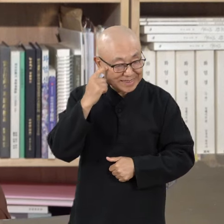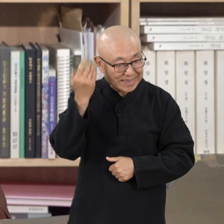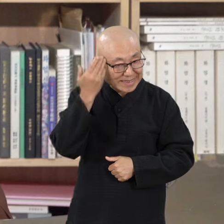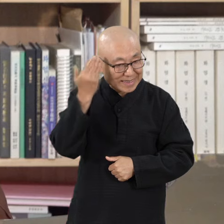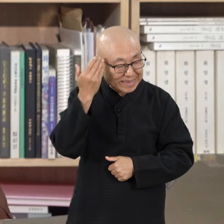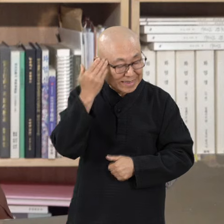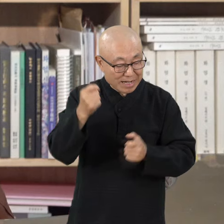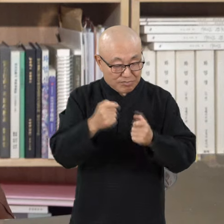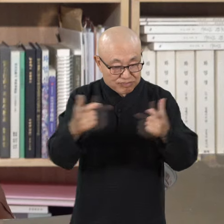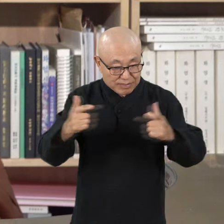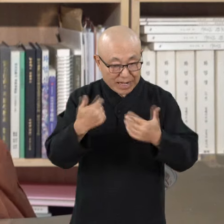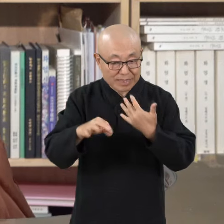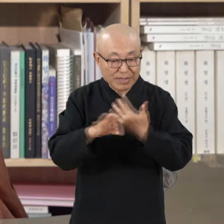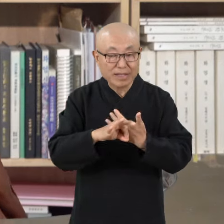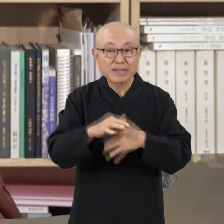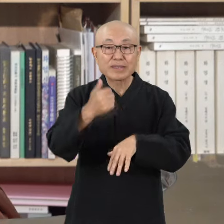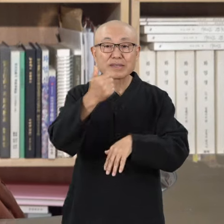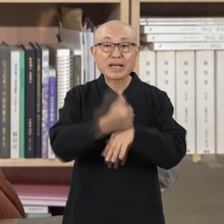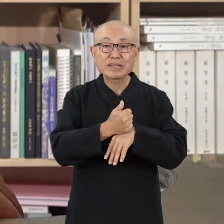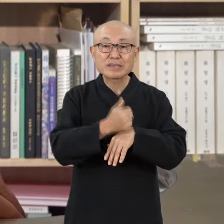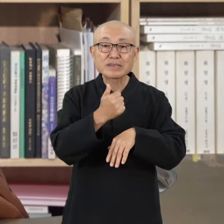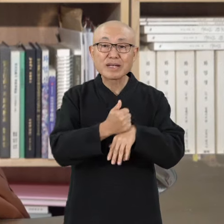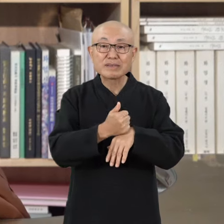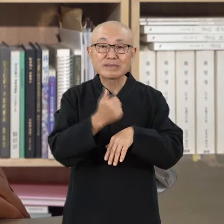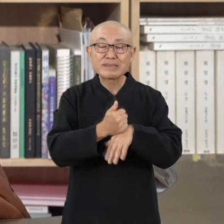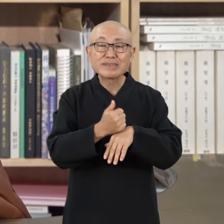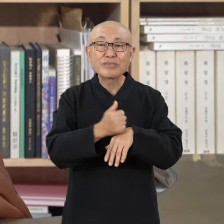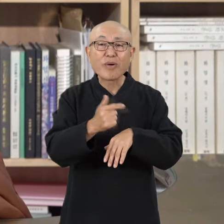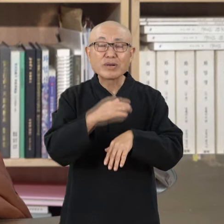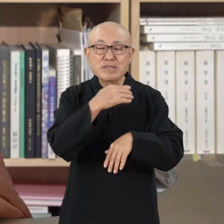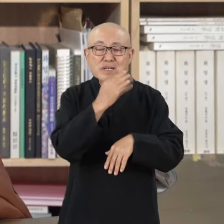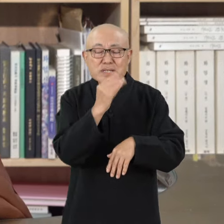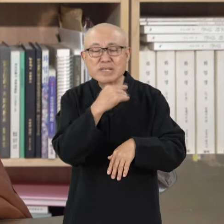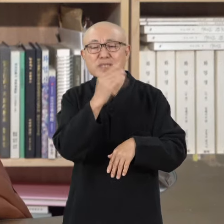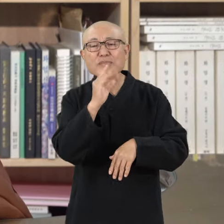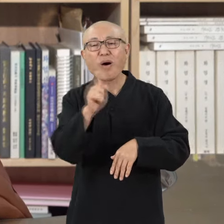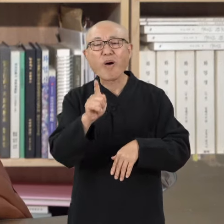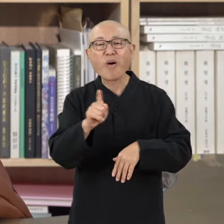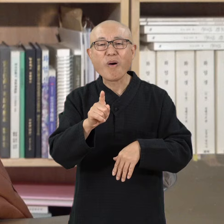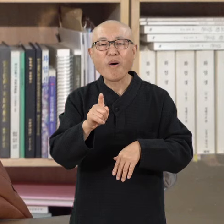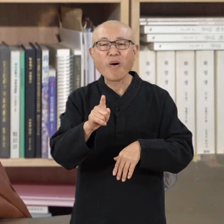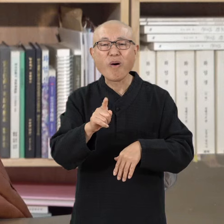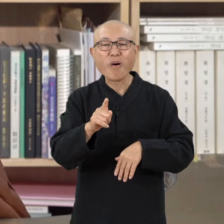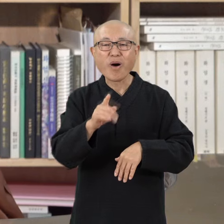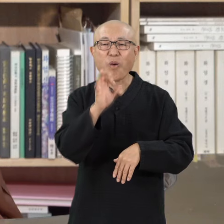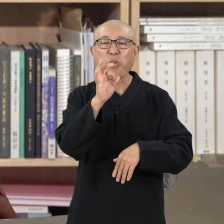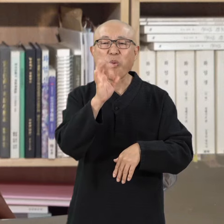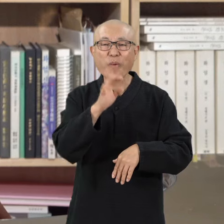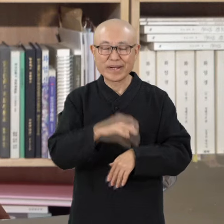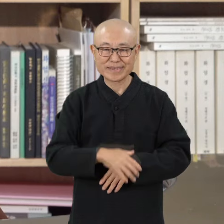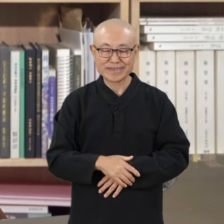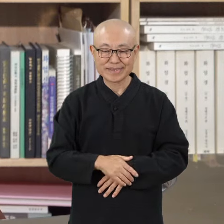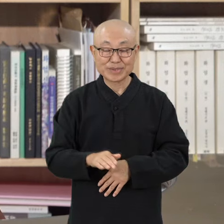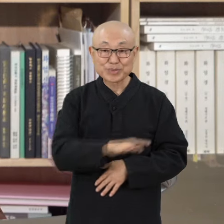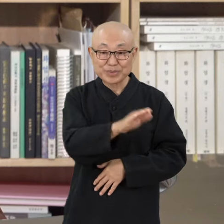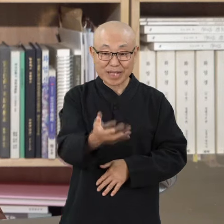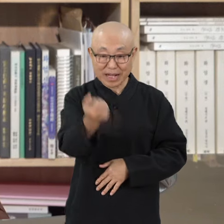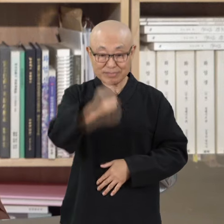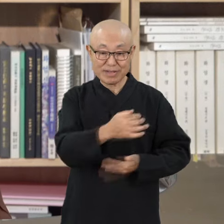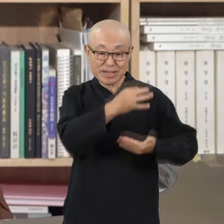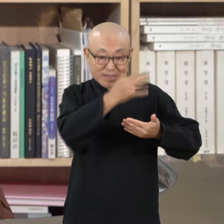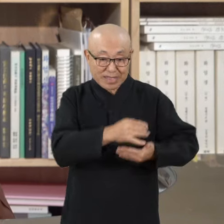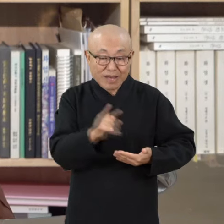부지런한. 나중에 꺾여진 활처럼 아무 아무것도 없다 우리가 갖고 있는 재산이라는 것은